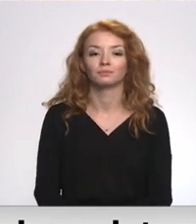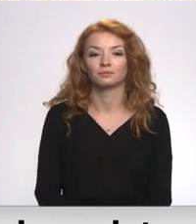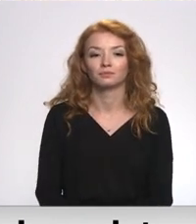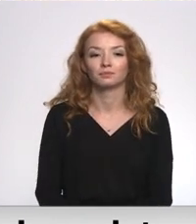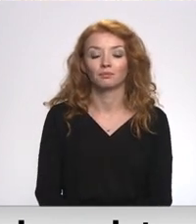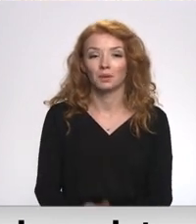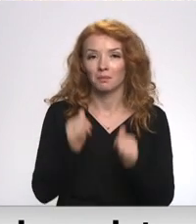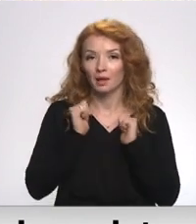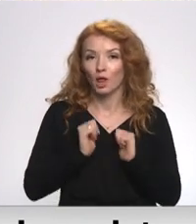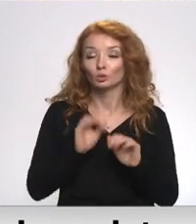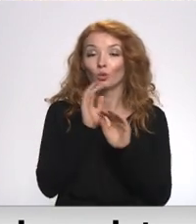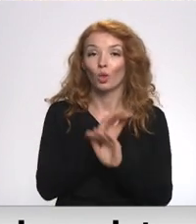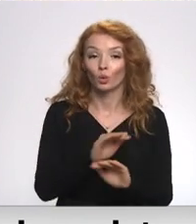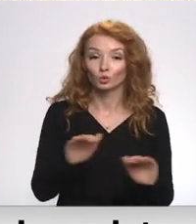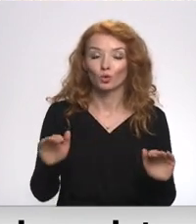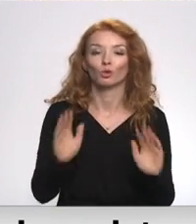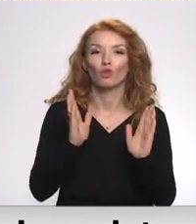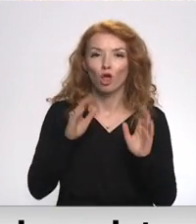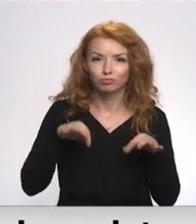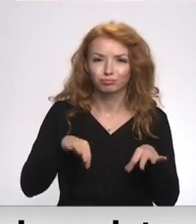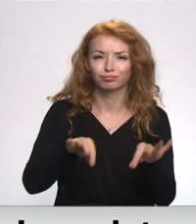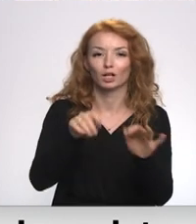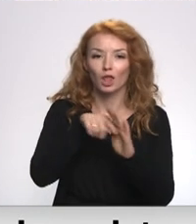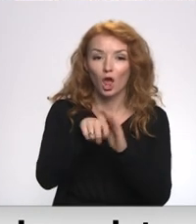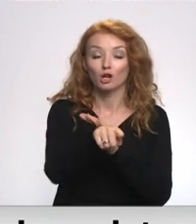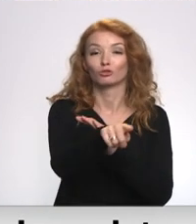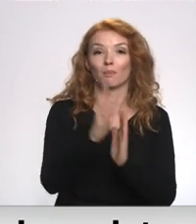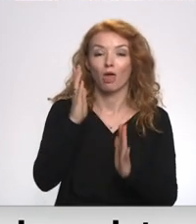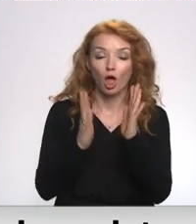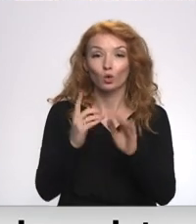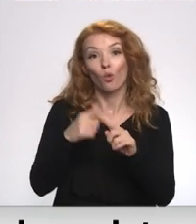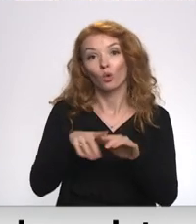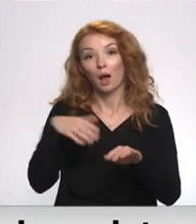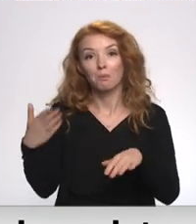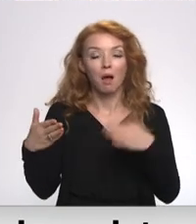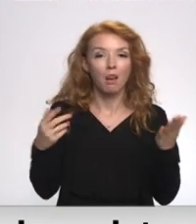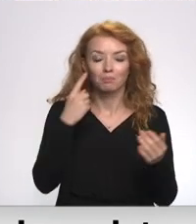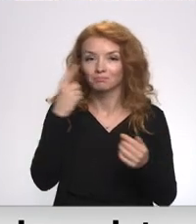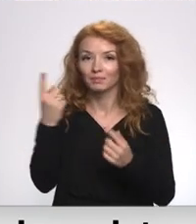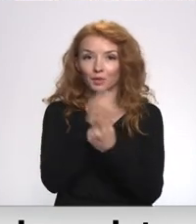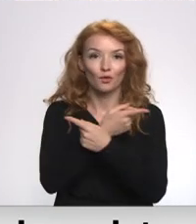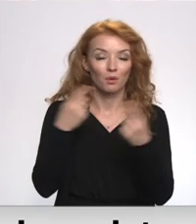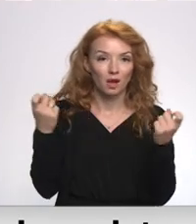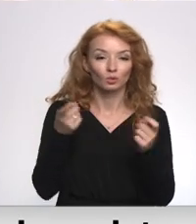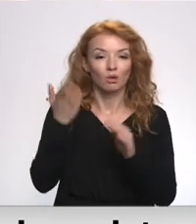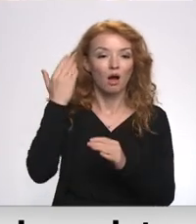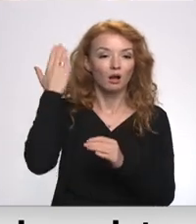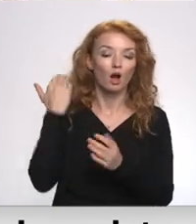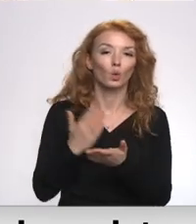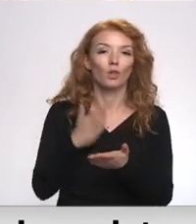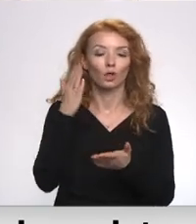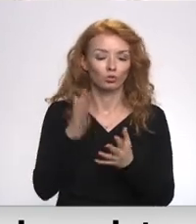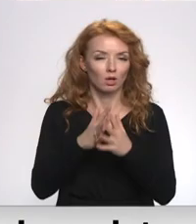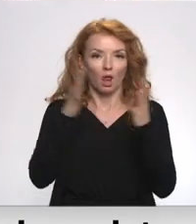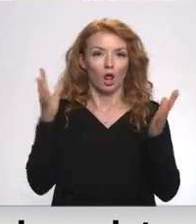Ir miers un klusums, iebraukts ceļš vai dzeļāk mežā, un tikai gar tā malām izliktā informācija liecina, ka te savulaik notikuši